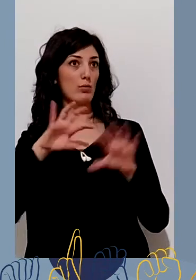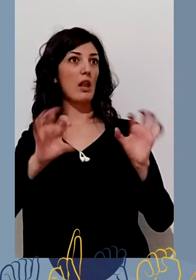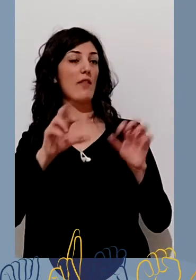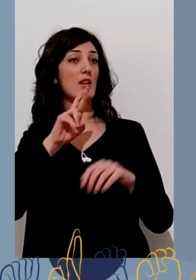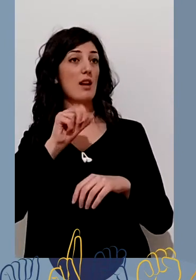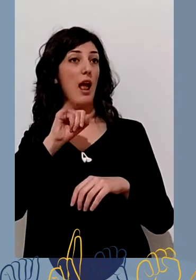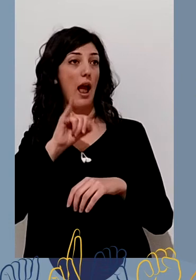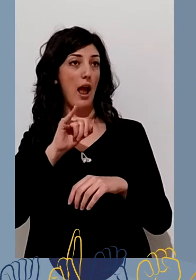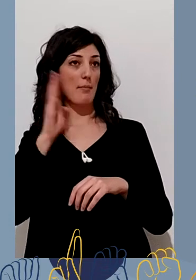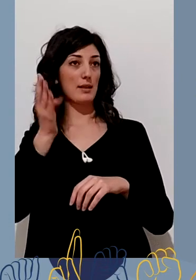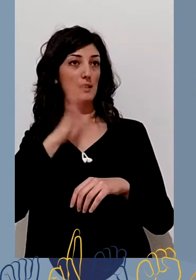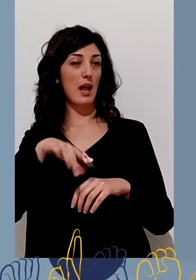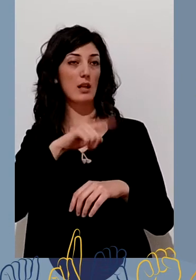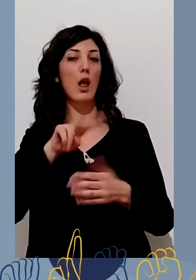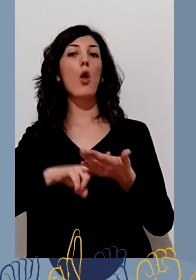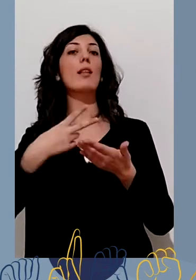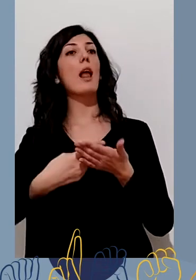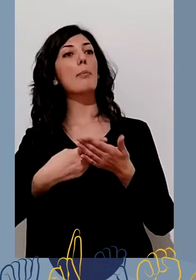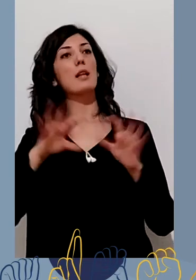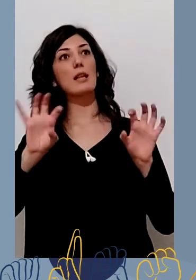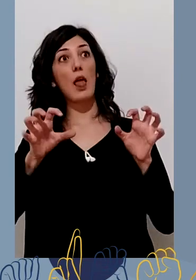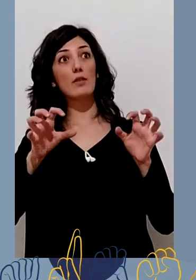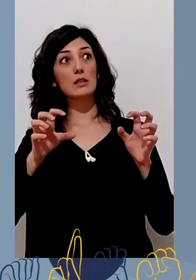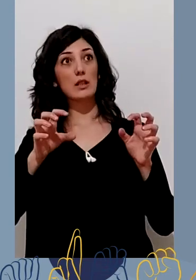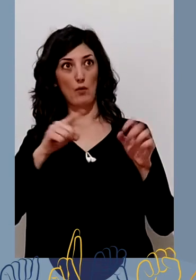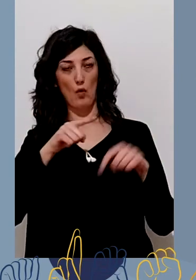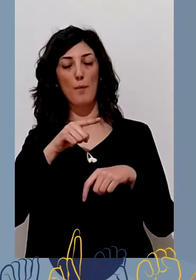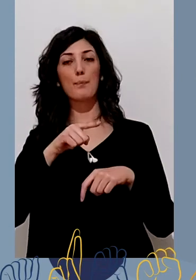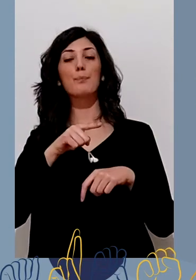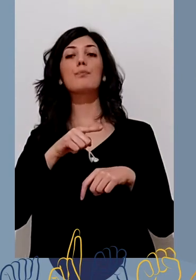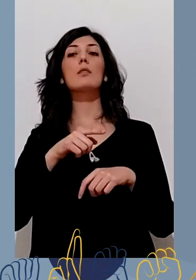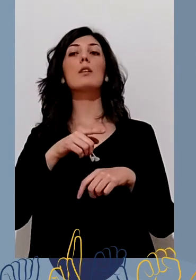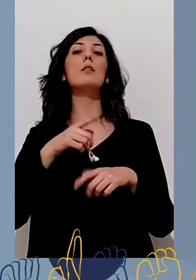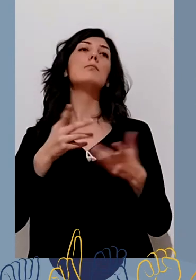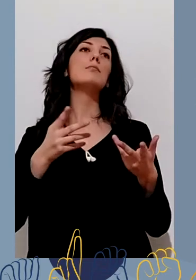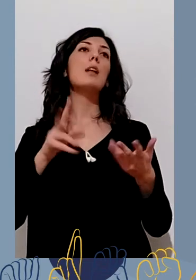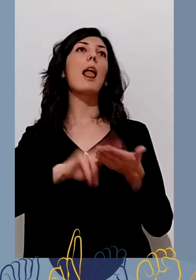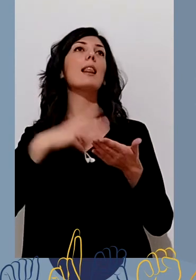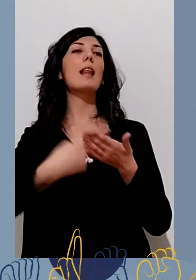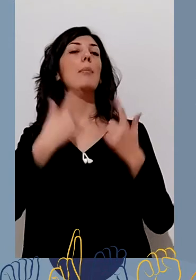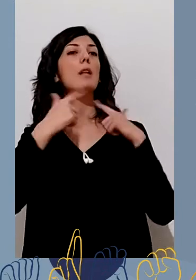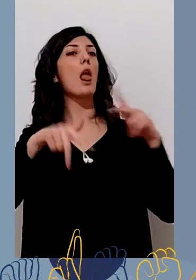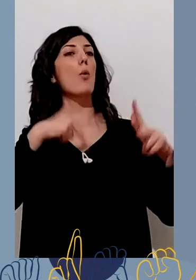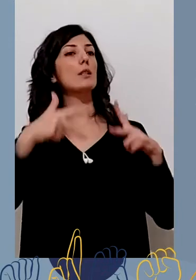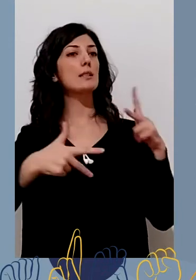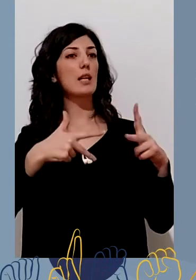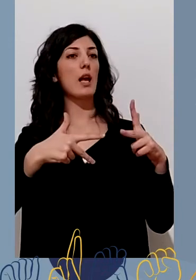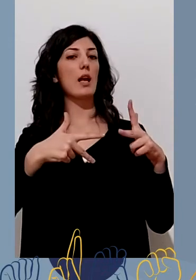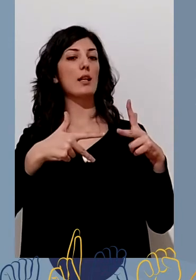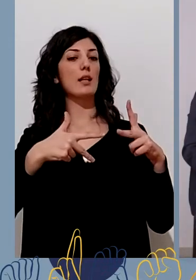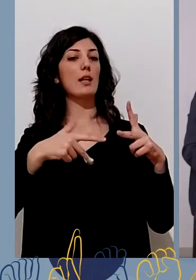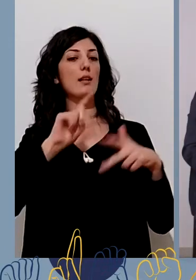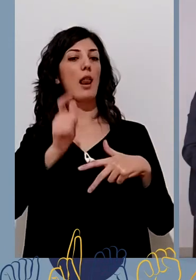quindi lei è un interprete televisivo, sì, che, diciamo, all'interno, sì, dell'interprete della lingua dei segni italiana è, diciamo, un settore